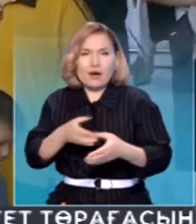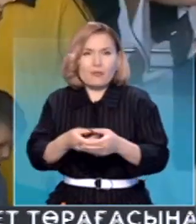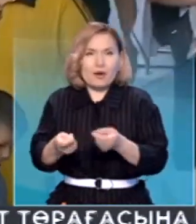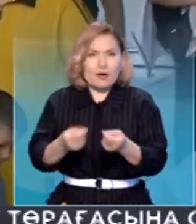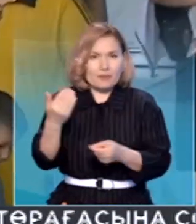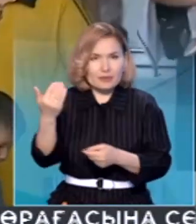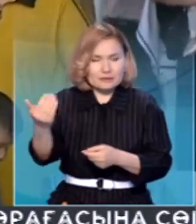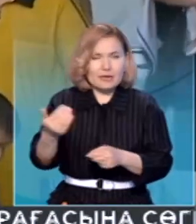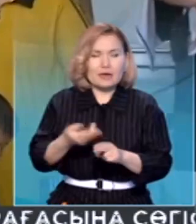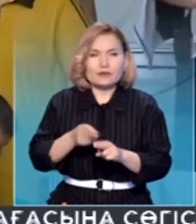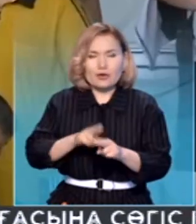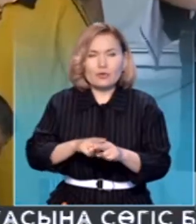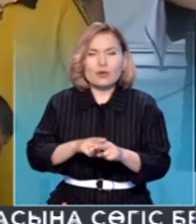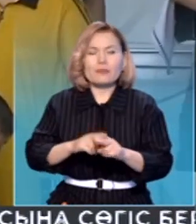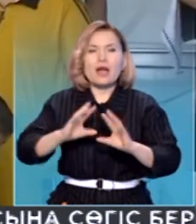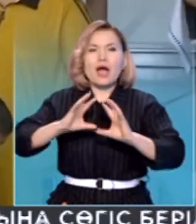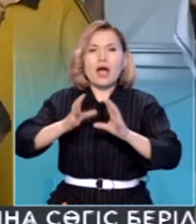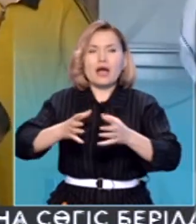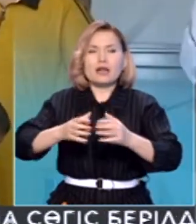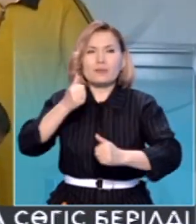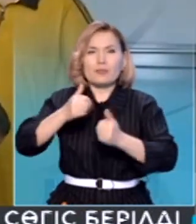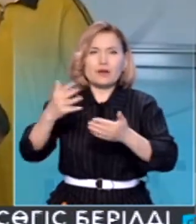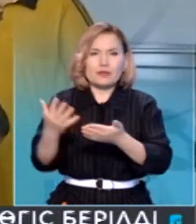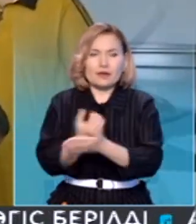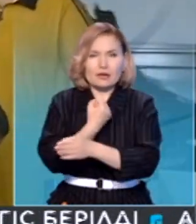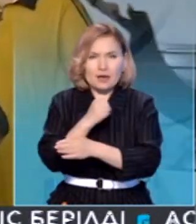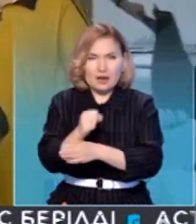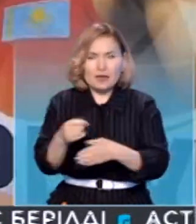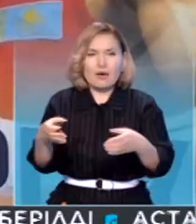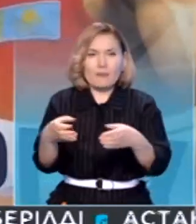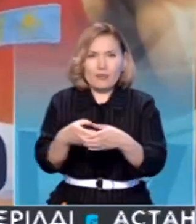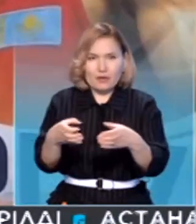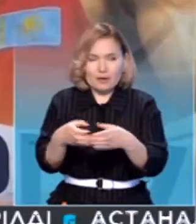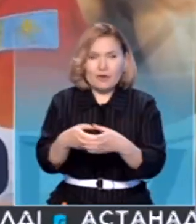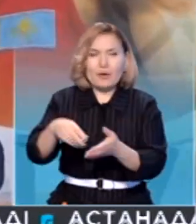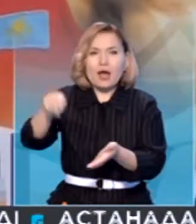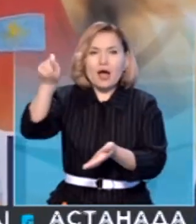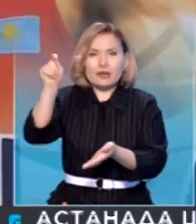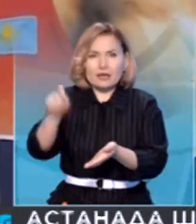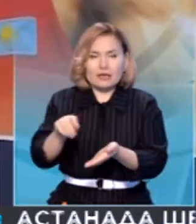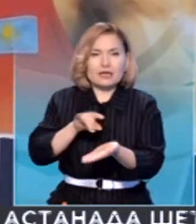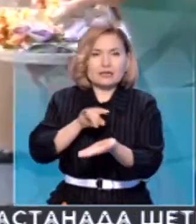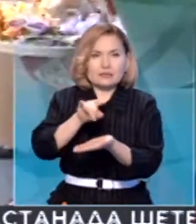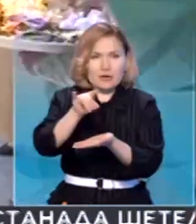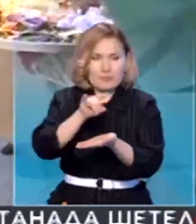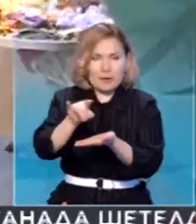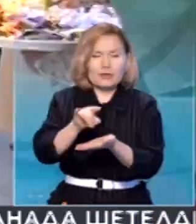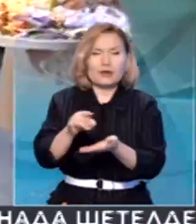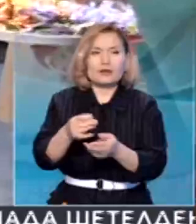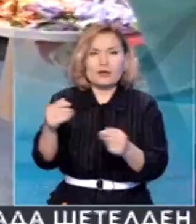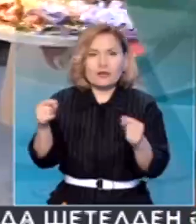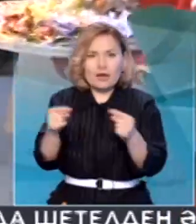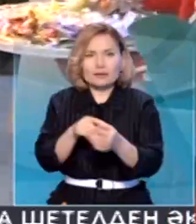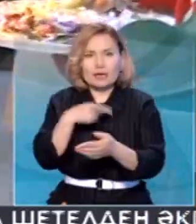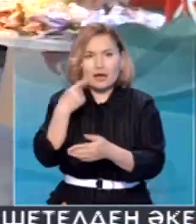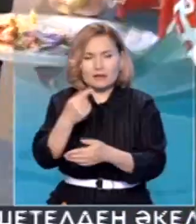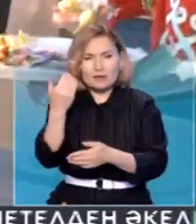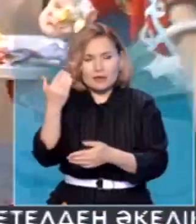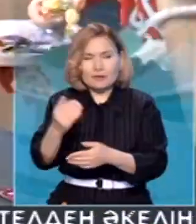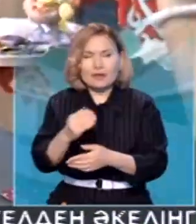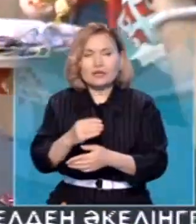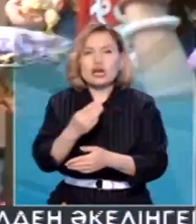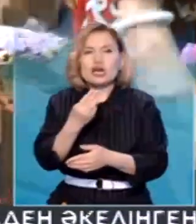бастаған осы әлем чемпионатының жеңімпаздары мен жүлдегері бар. Яғни нақтырақ айтқанда